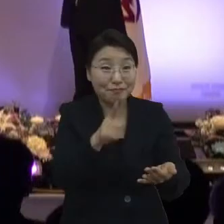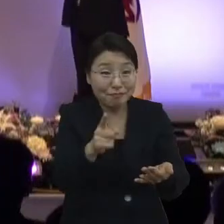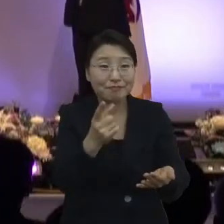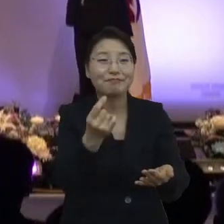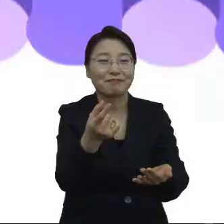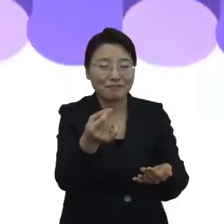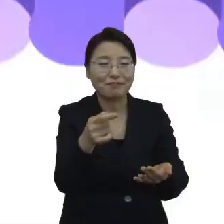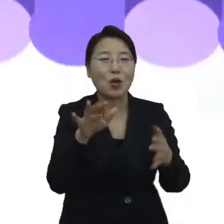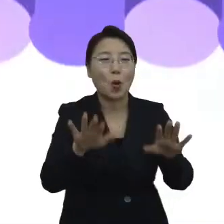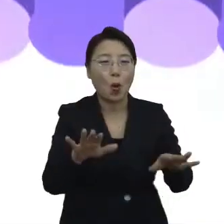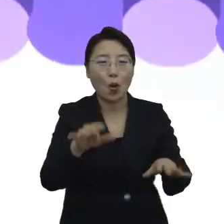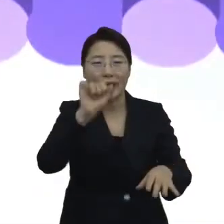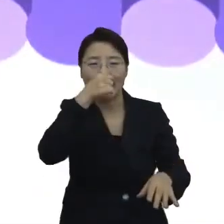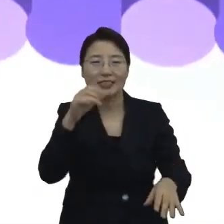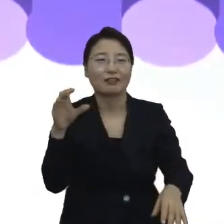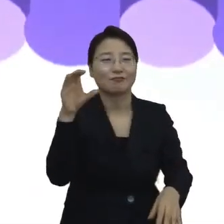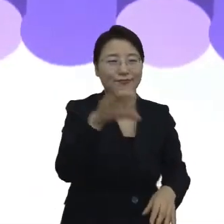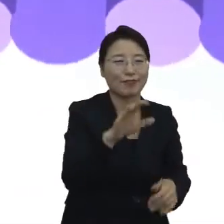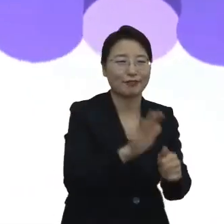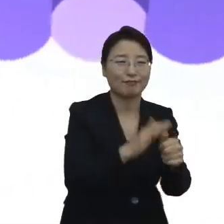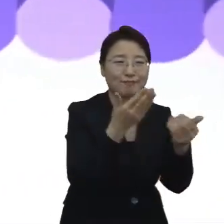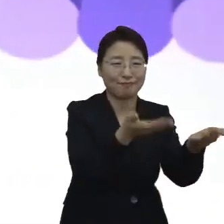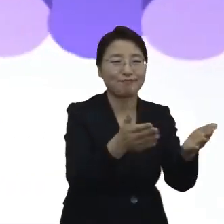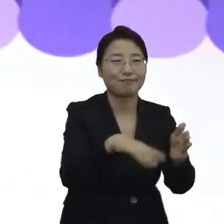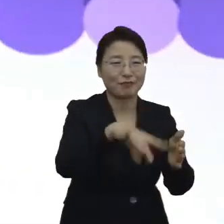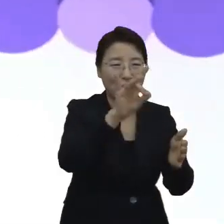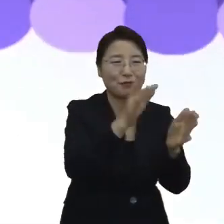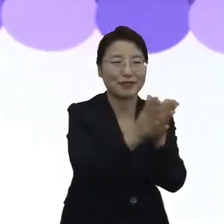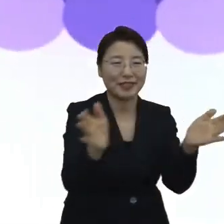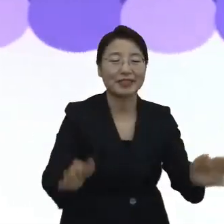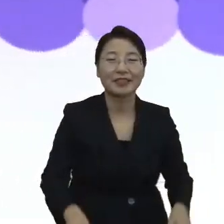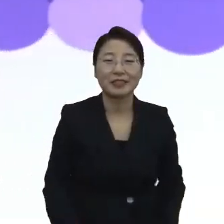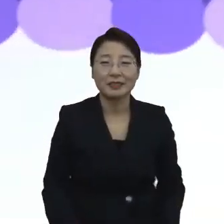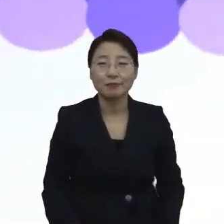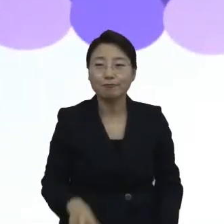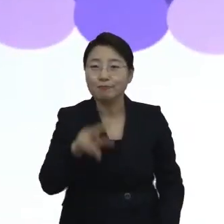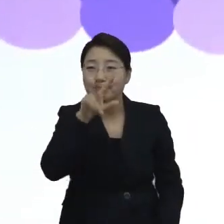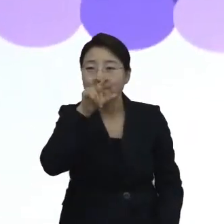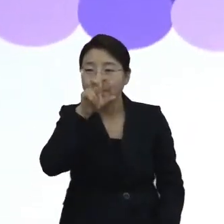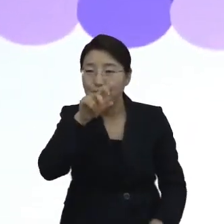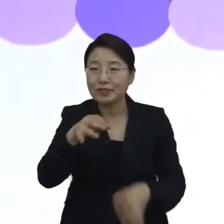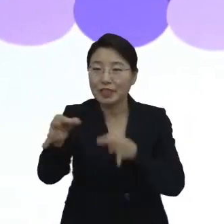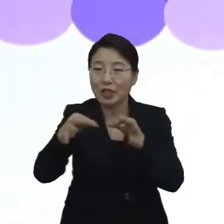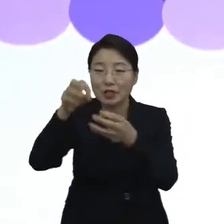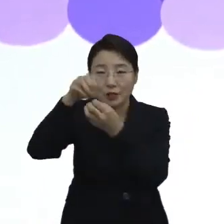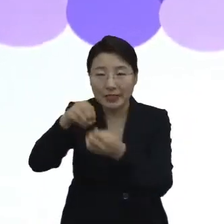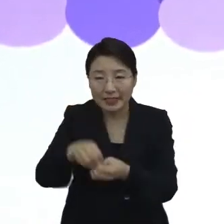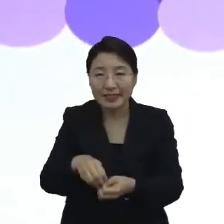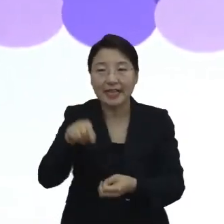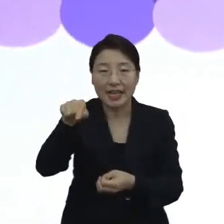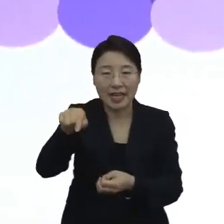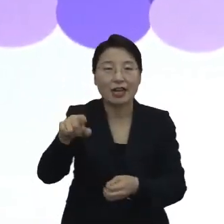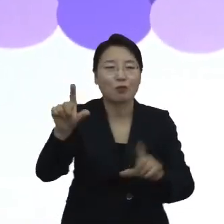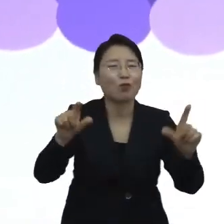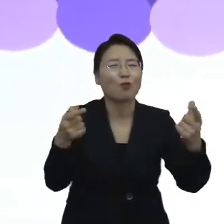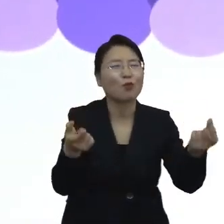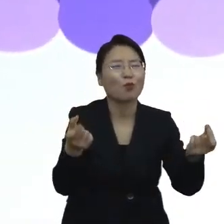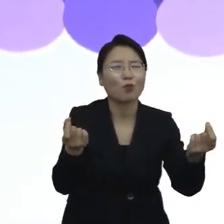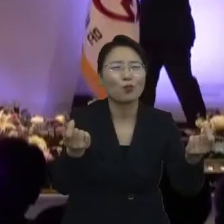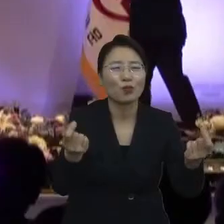이제 올해 용역비가 처음으로 들어갔습니다. 그 다음에 골목형 전통시장 디자인이 같은 내용입니다.